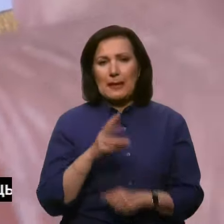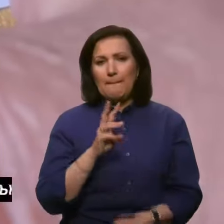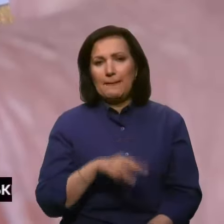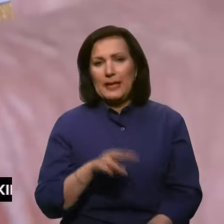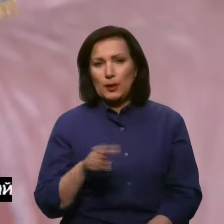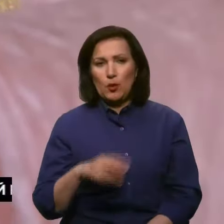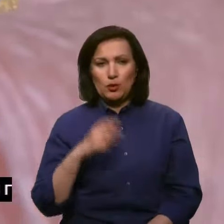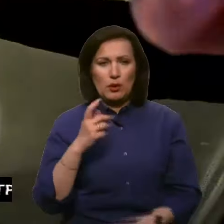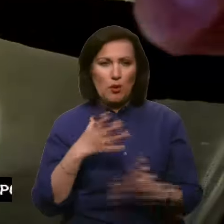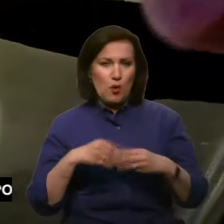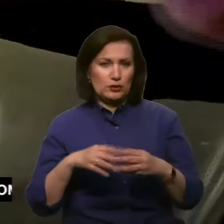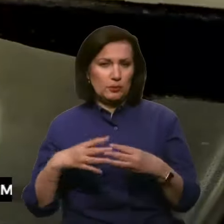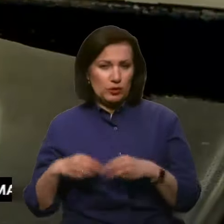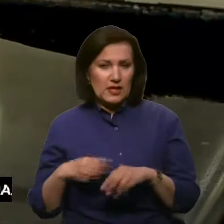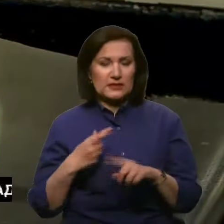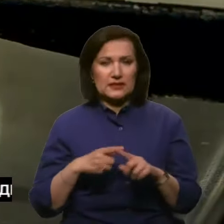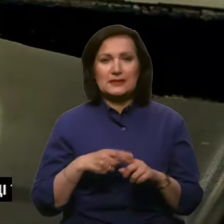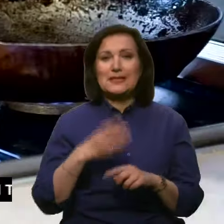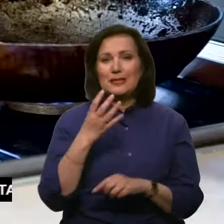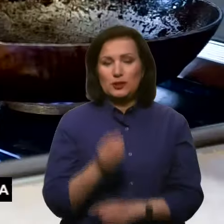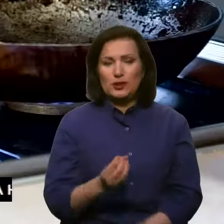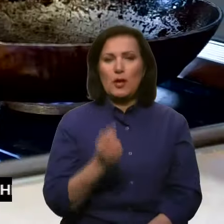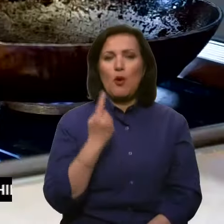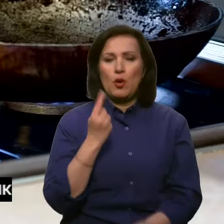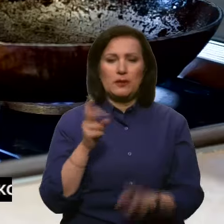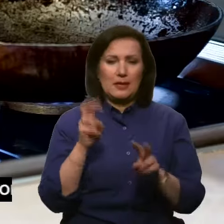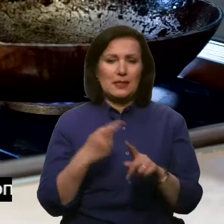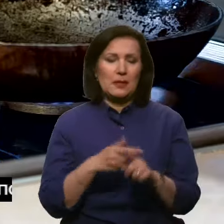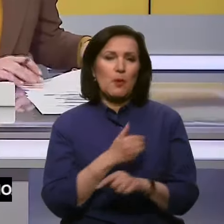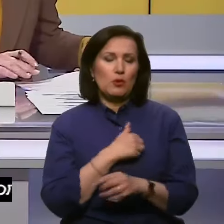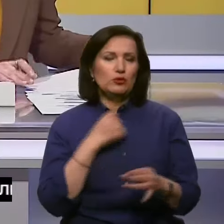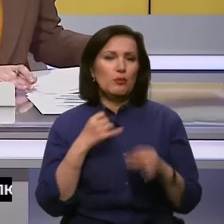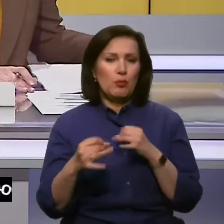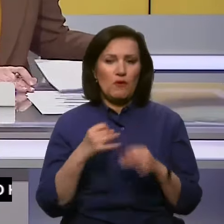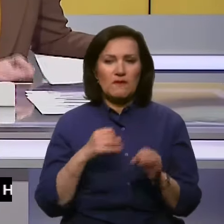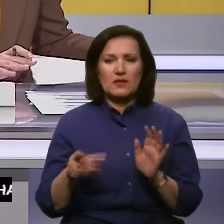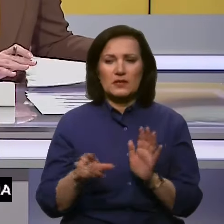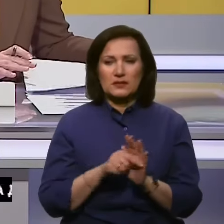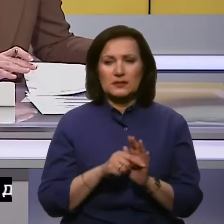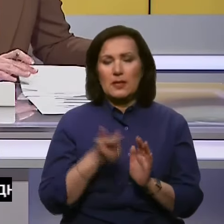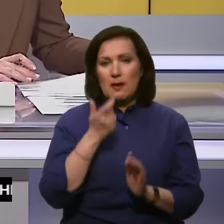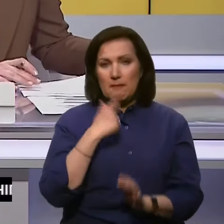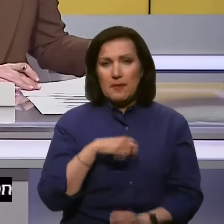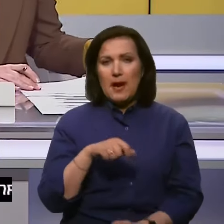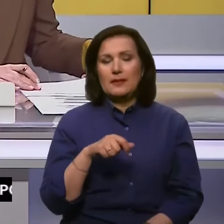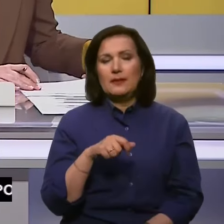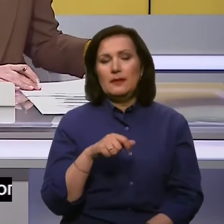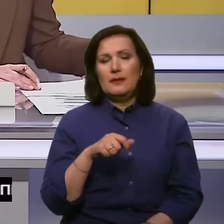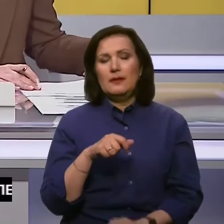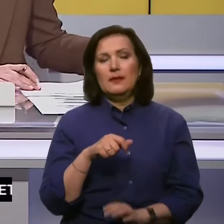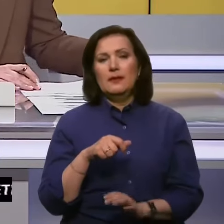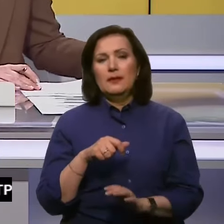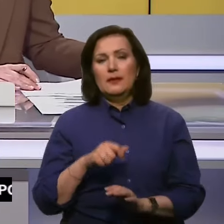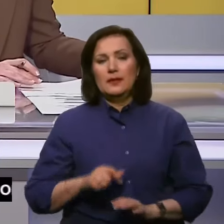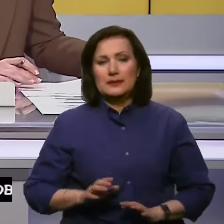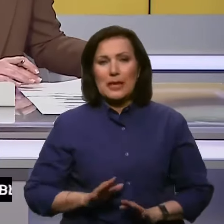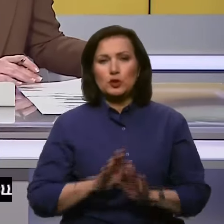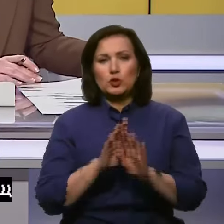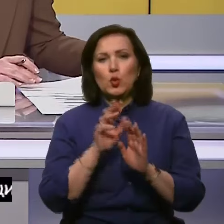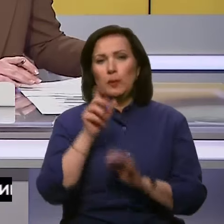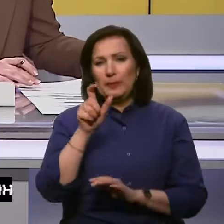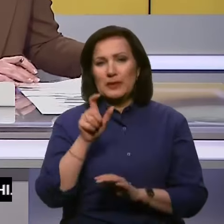мільйони господарств. Це ще одна тема, яку ми хочемо поговорити і з пані Дариною Марчак. Це заступниця